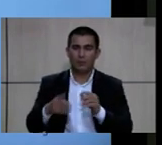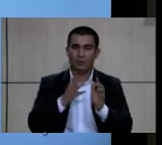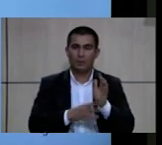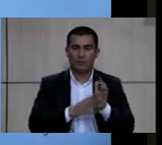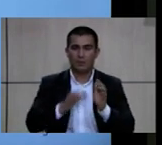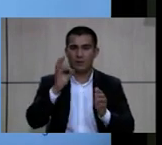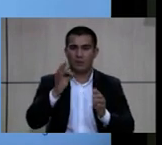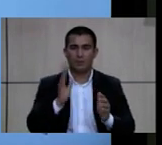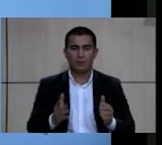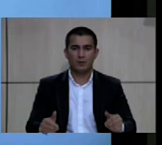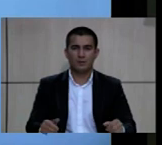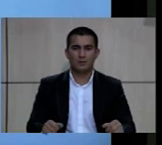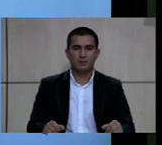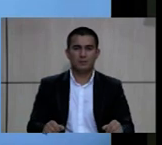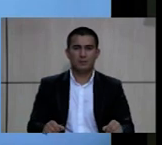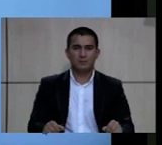gradus bo'ladi.